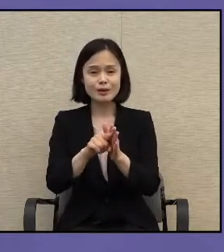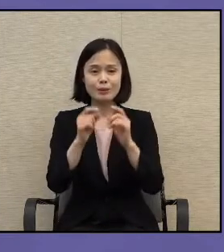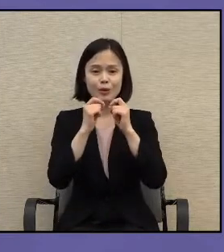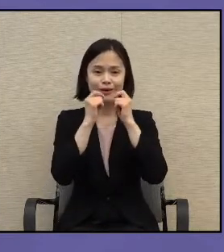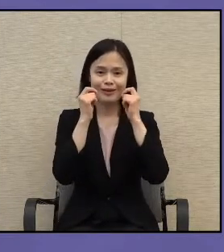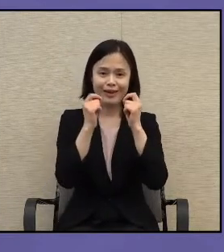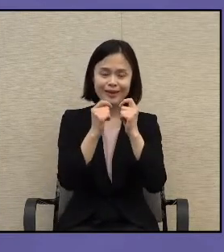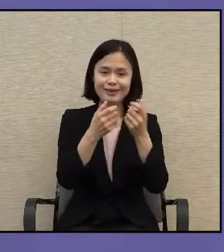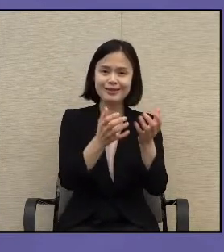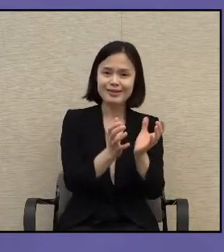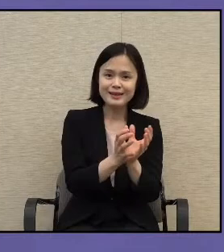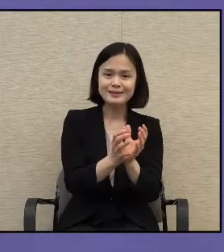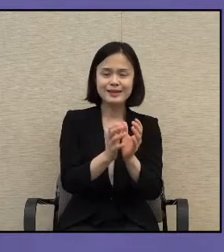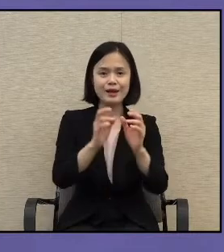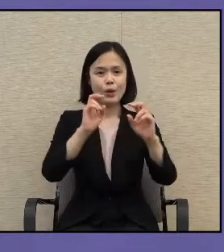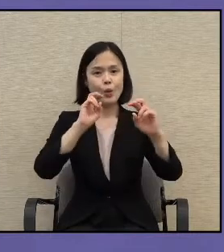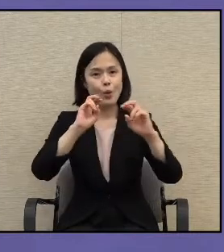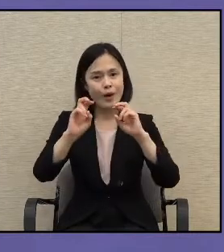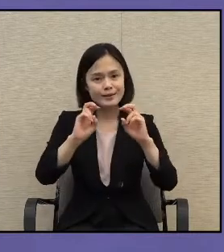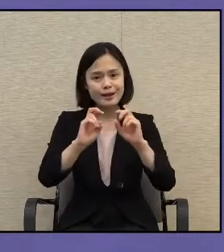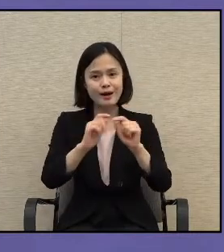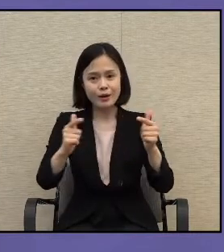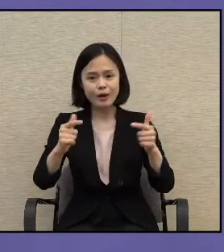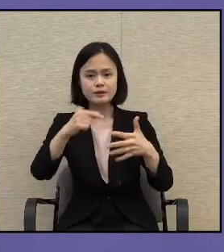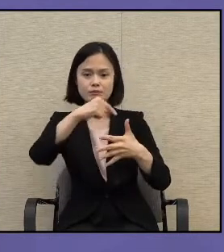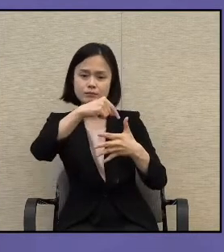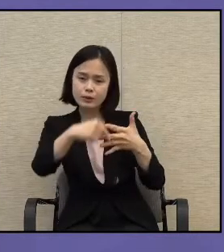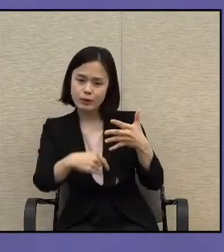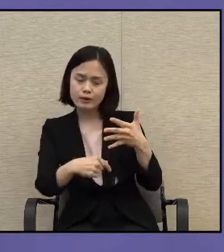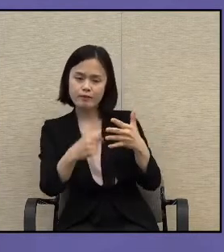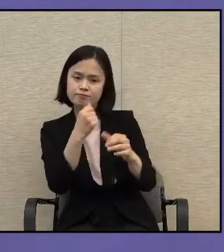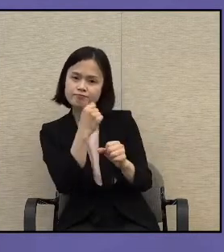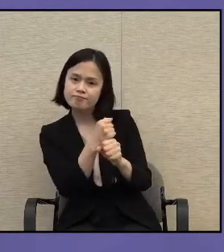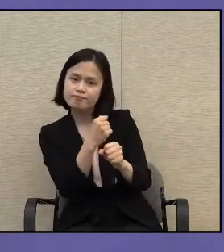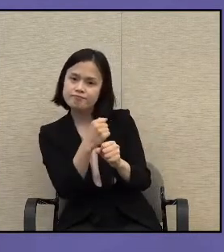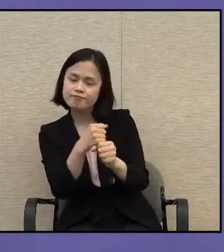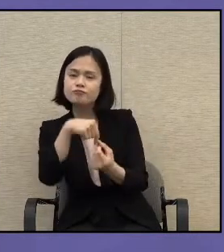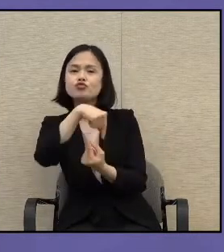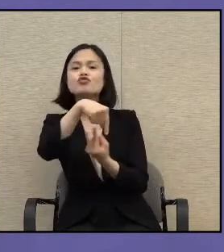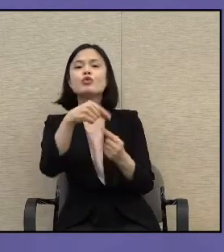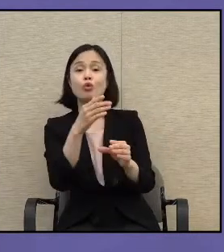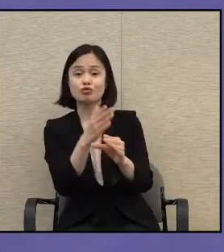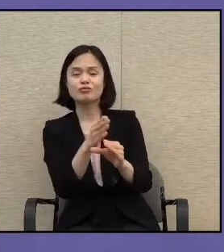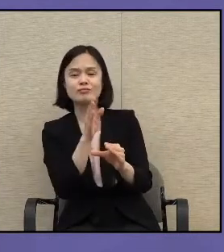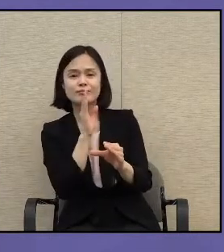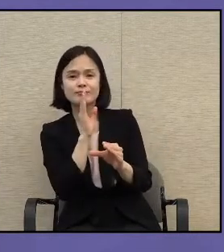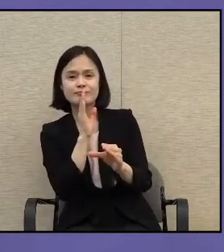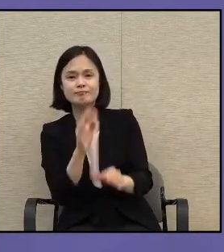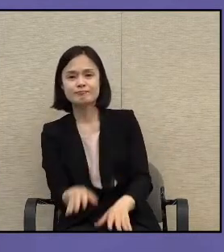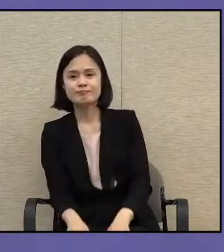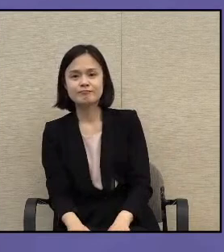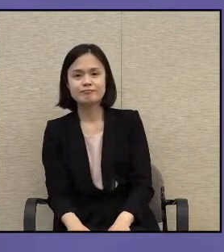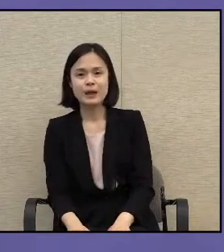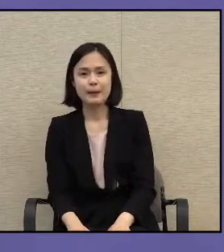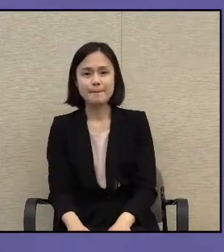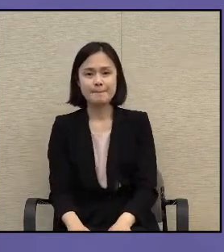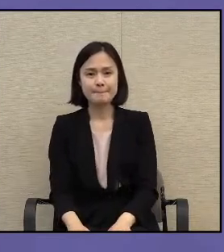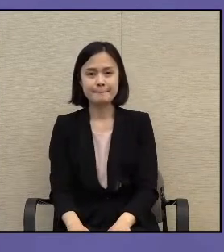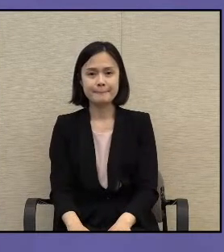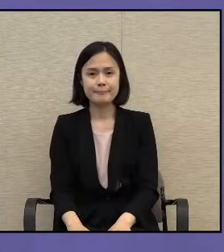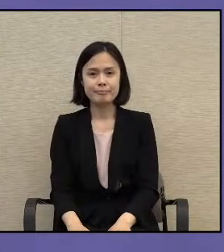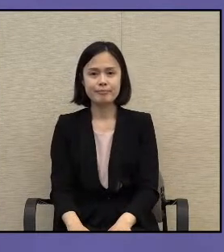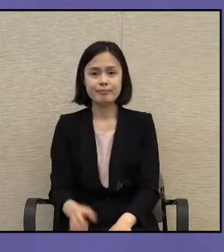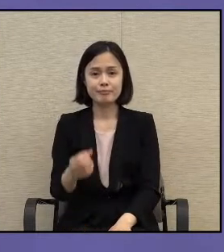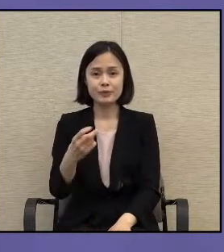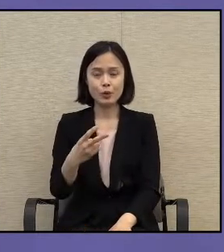수가 있고요. 이 부분 커뮤니티 인터그레이션이라고 하는 부분도 당연히 저희가 작은 이제 지역사회 내에서 접근할